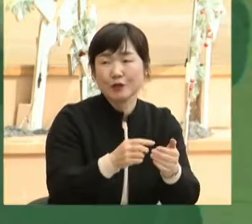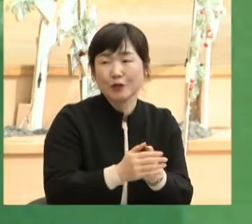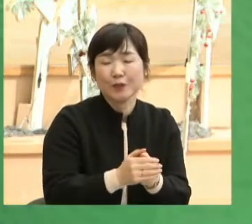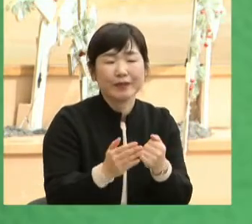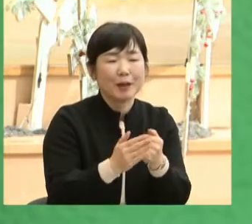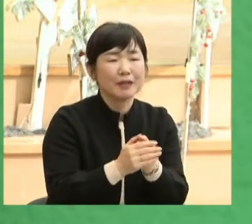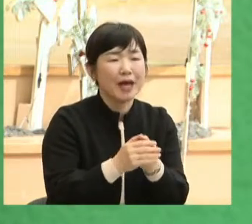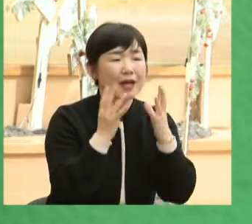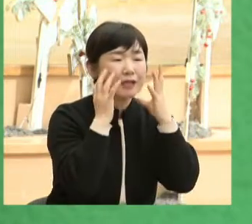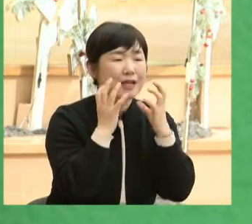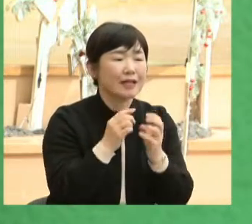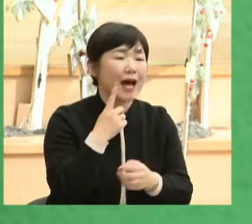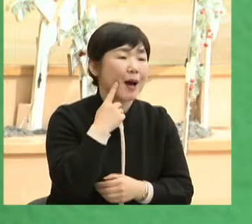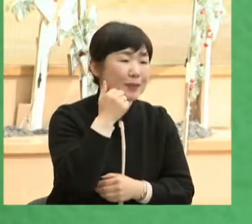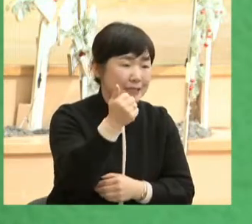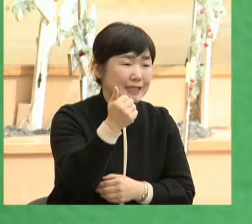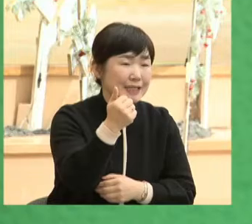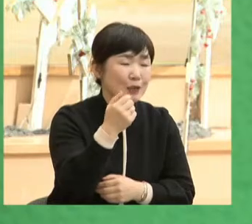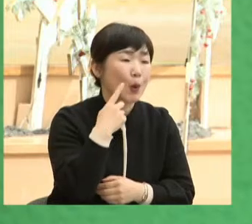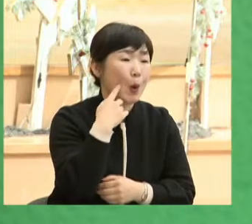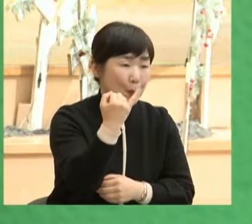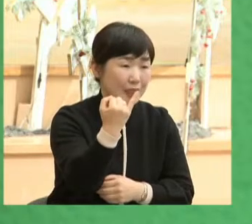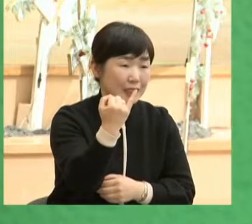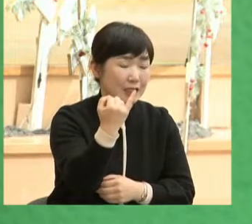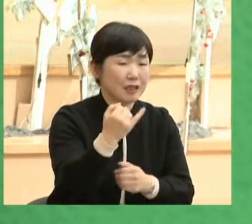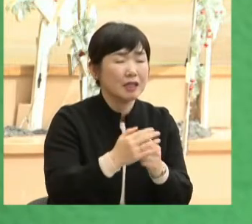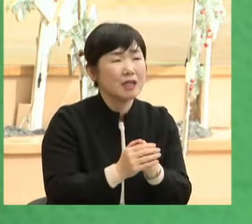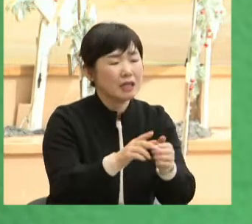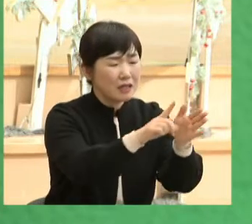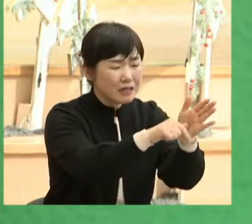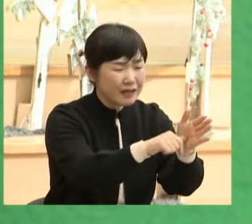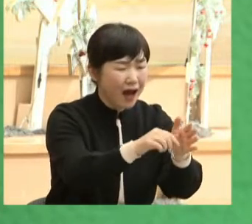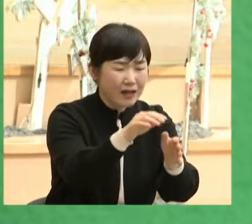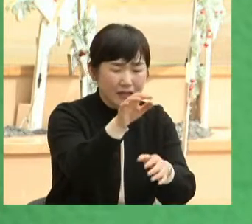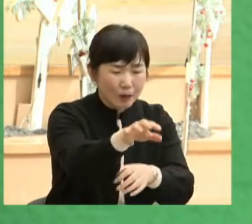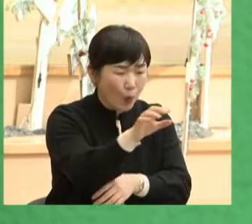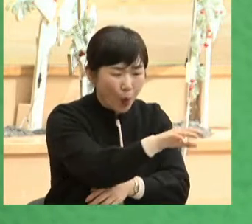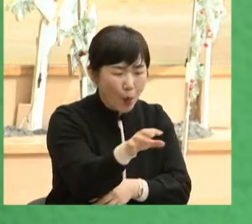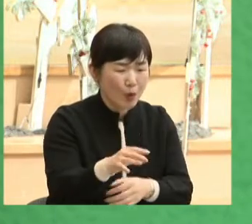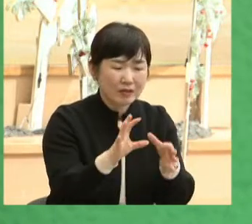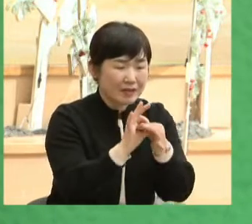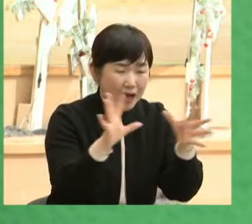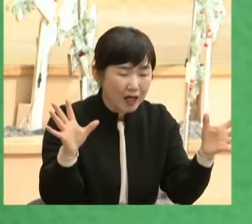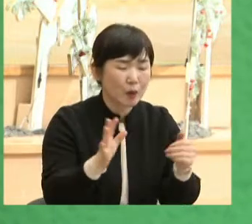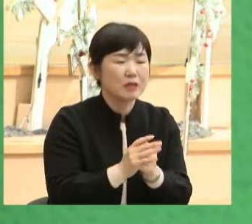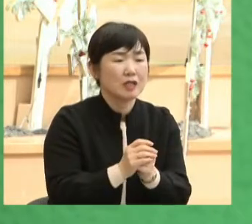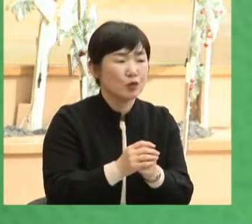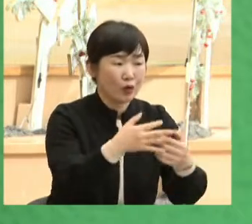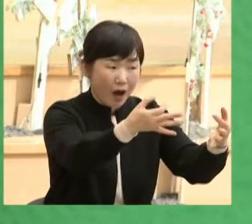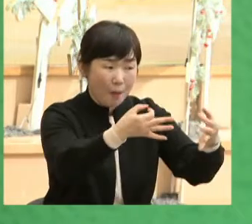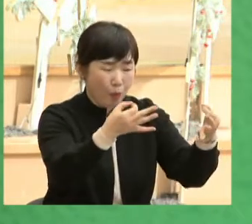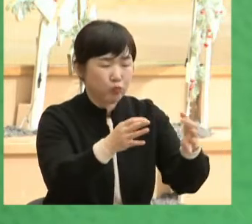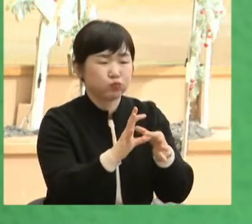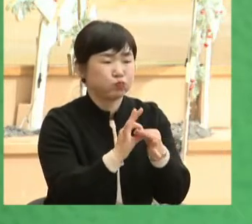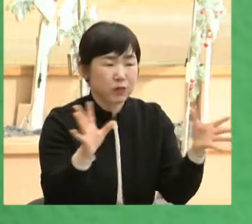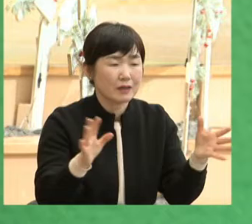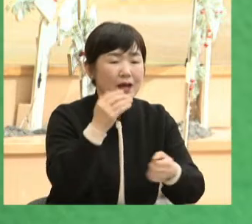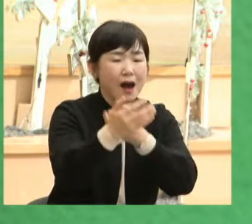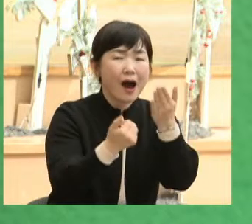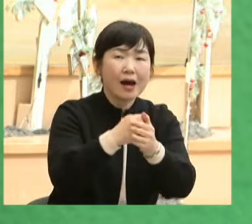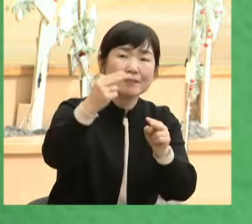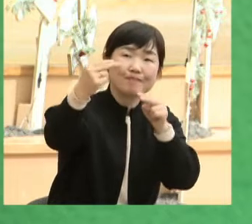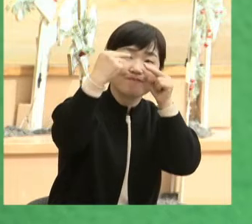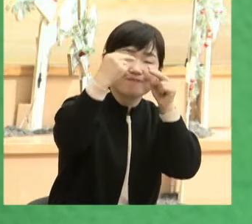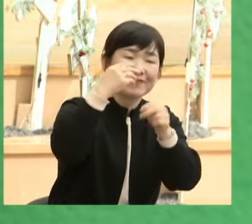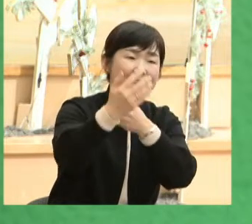필라테스 크게 안에 엘리사벳은요 시간과 장소 모든 직물을 초월 해가지고 하나님 앞에서